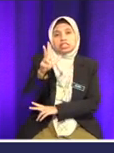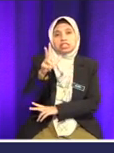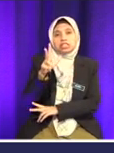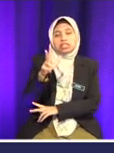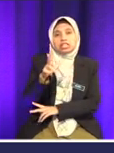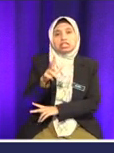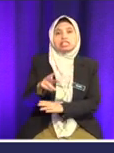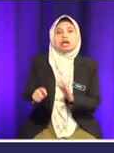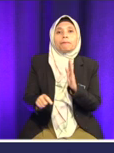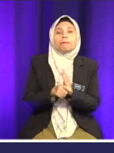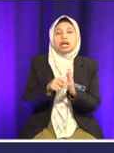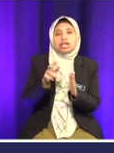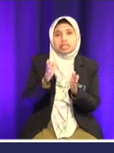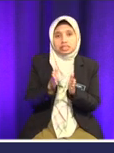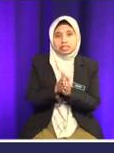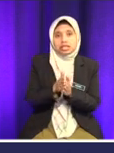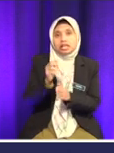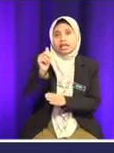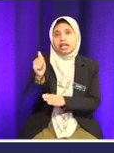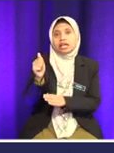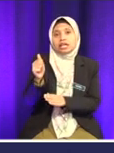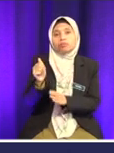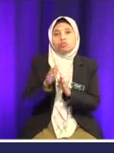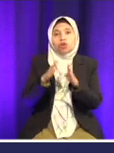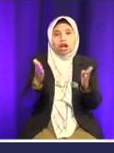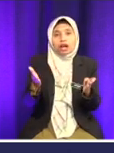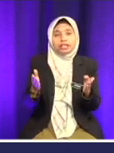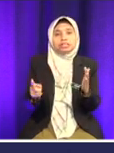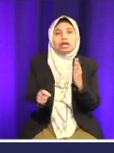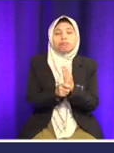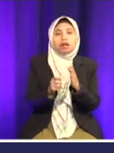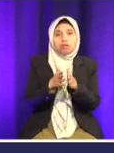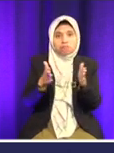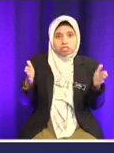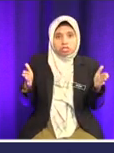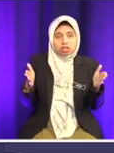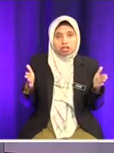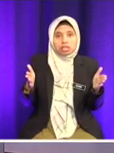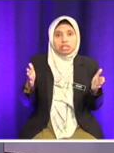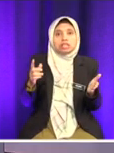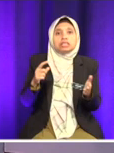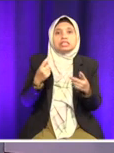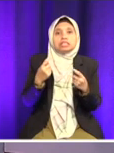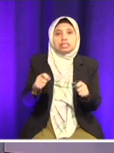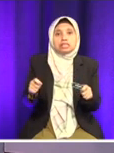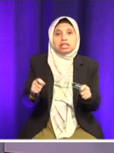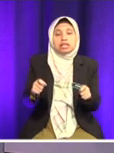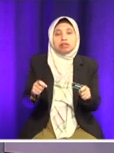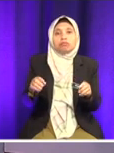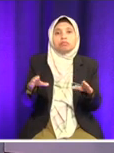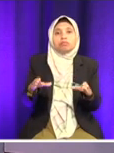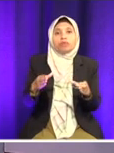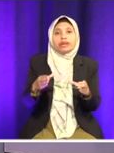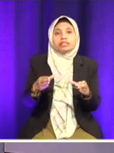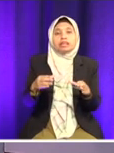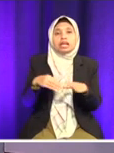nilai E bukannya semakin besar ini ya telah kita buat dalam